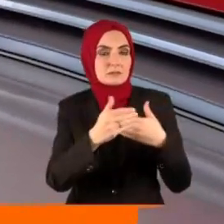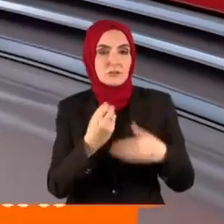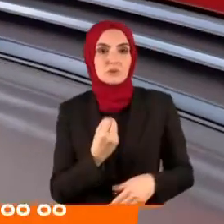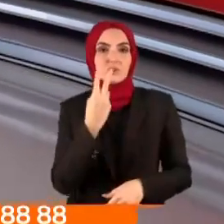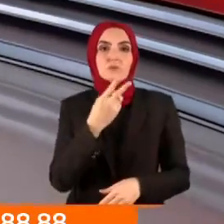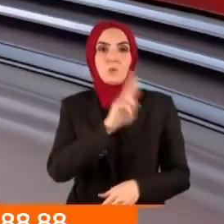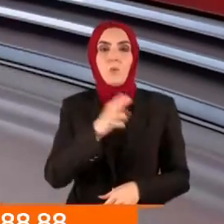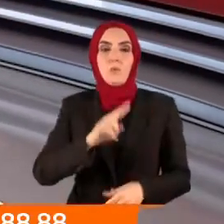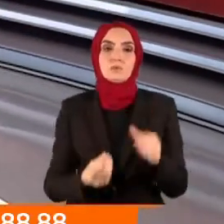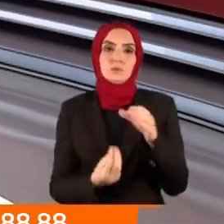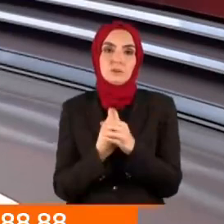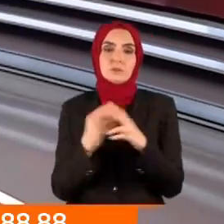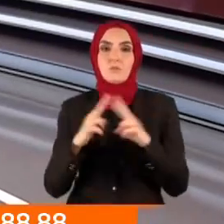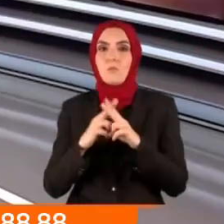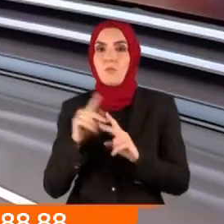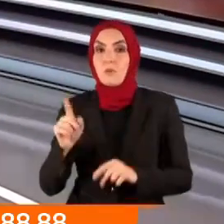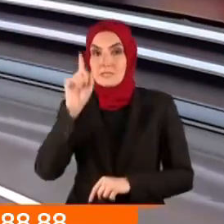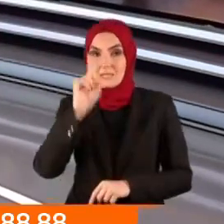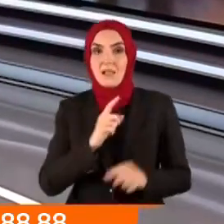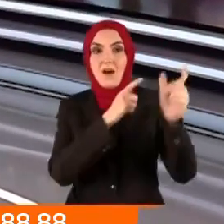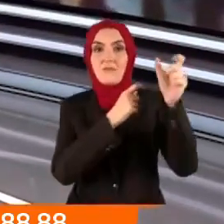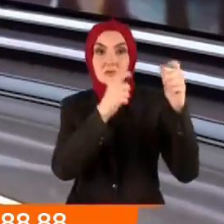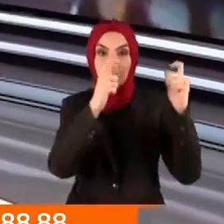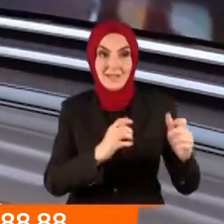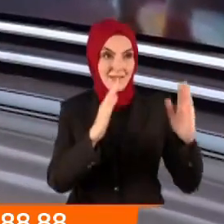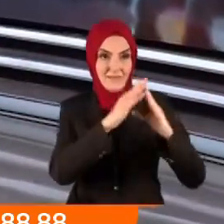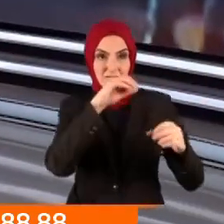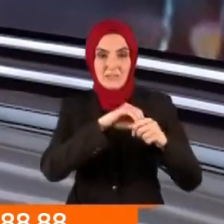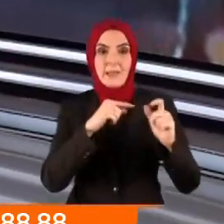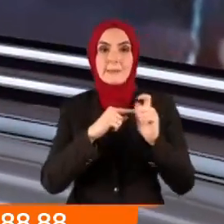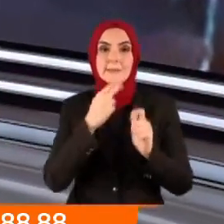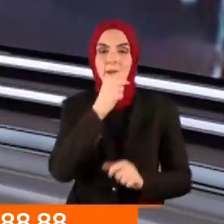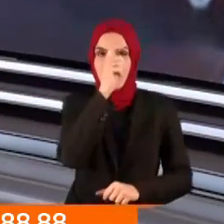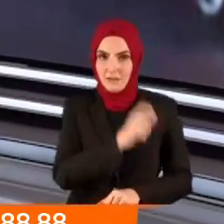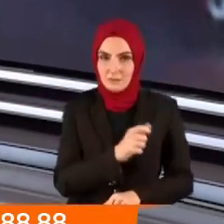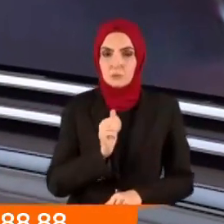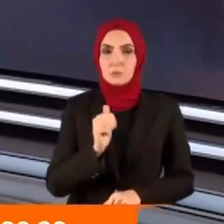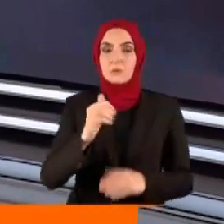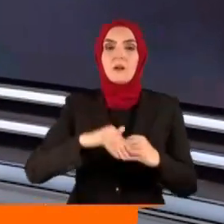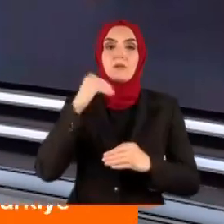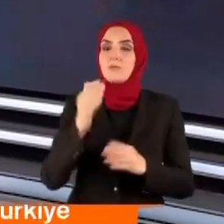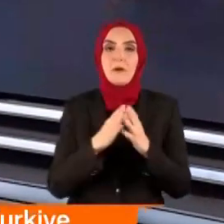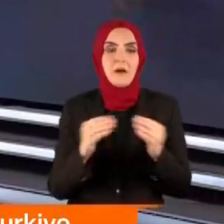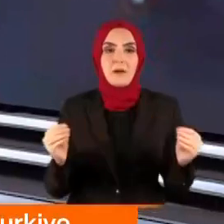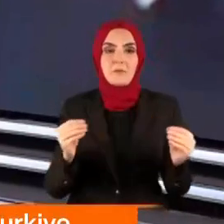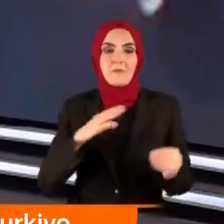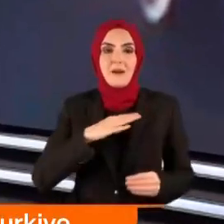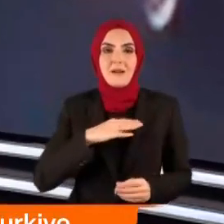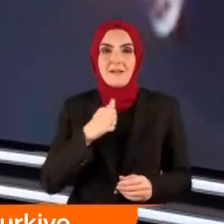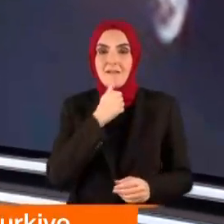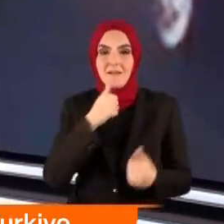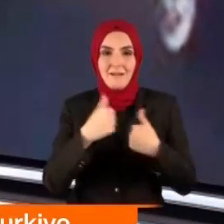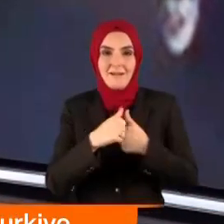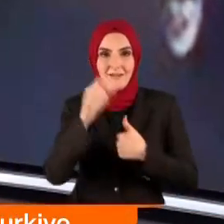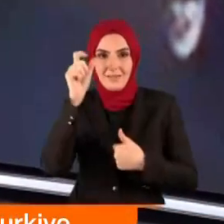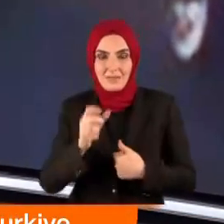önce Avcılar'daki evinde Esra Yıldız'ın, günler sonra da kayıp eşi Nurettin Yıldız'ın cansız bedenine ulaşmıştı. İstanbul